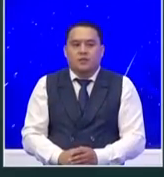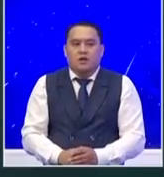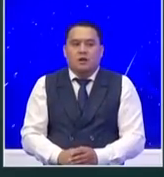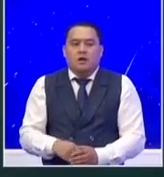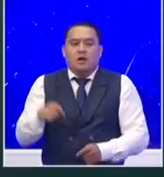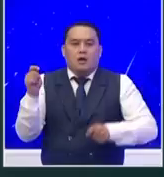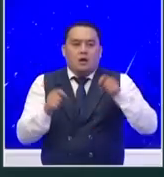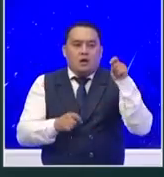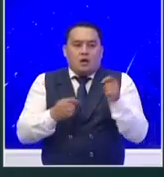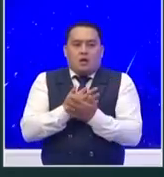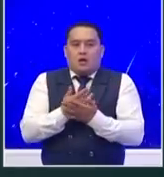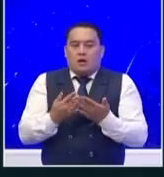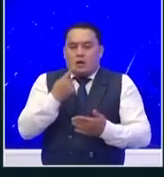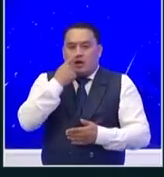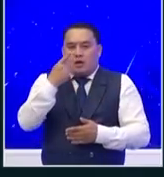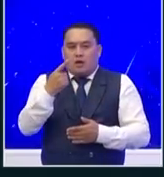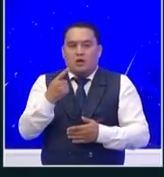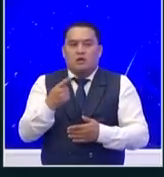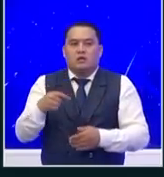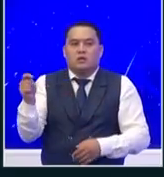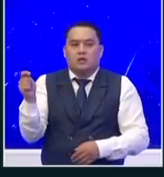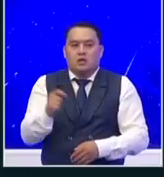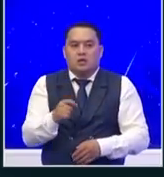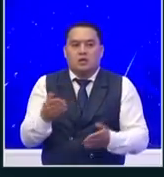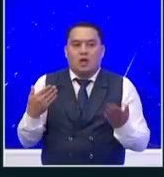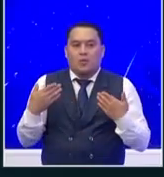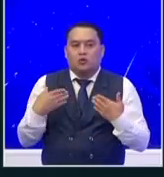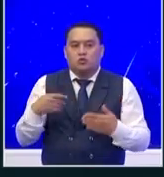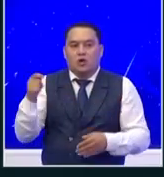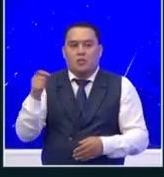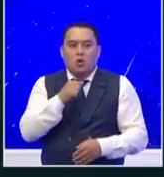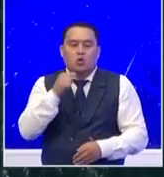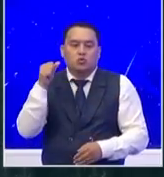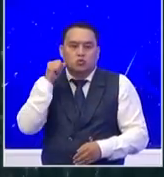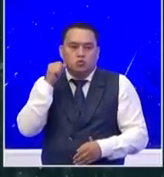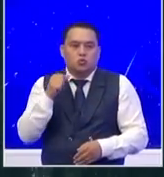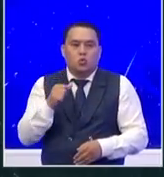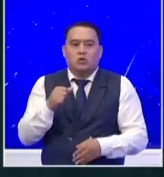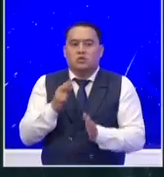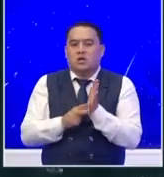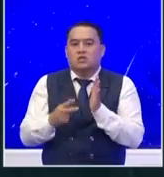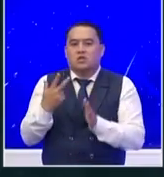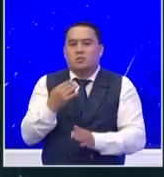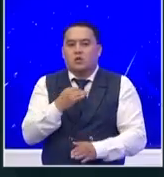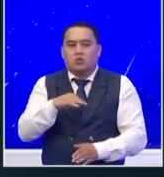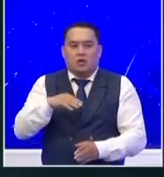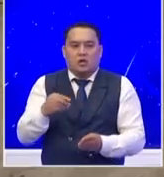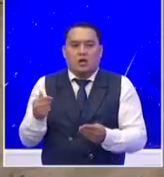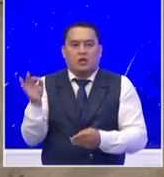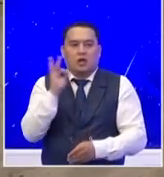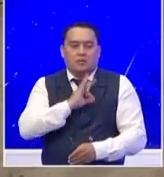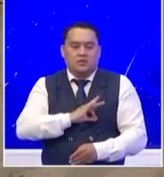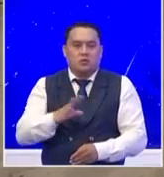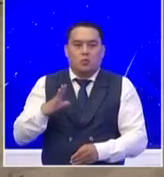еліміздің түкпір-түкпірімен алыс жақын шетелдерден демалушылар көп келетін. Былтыр туристерден 82 миллион теңге табыс